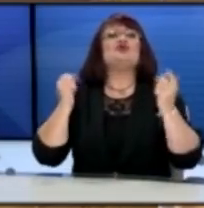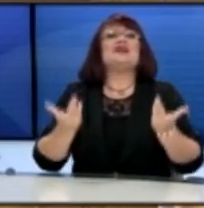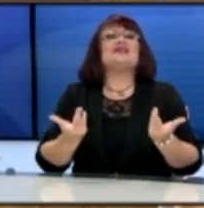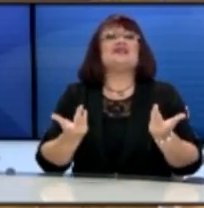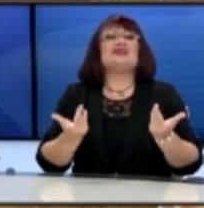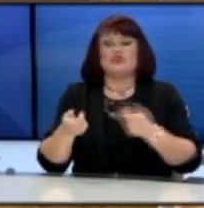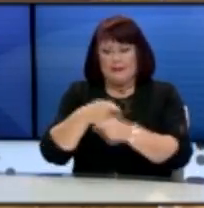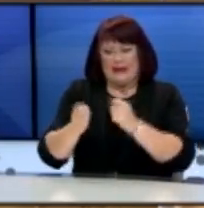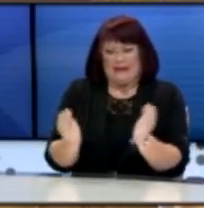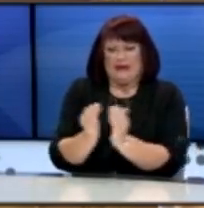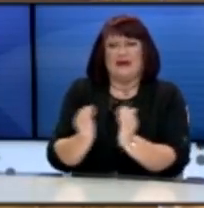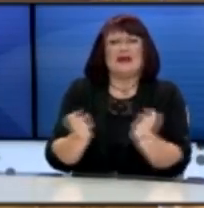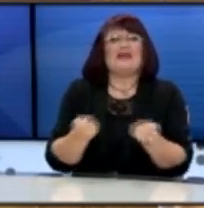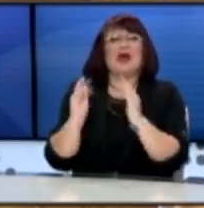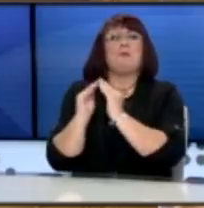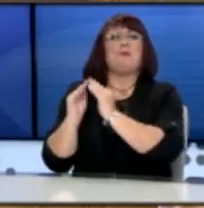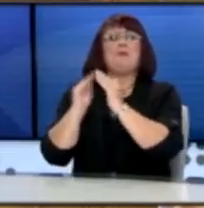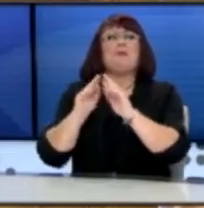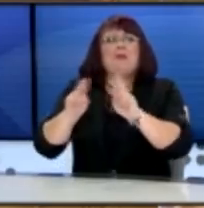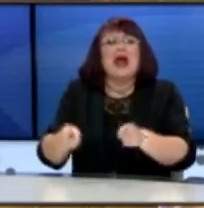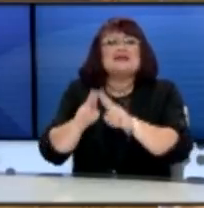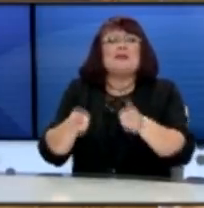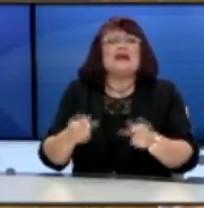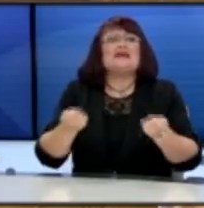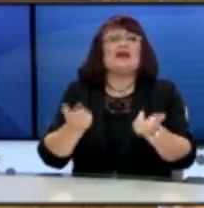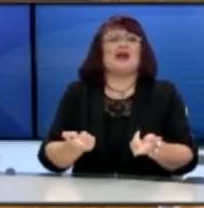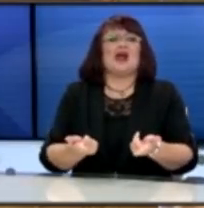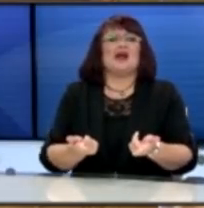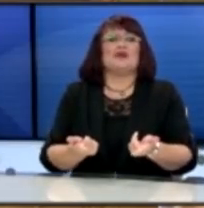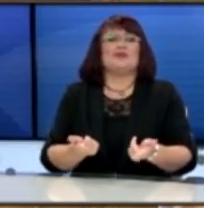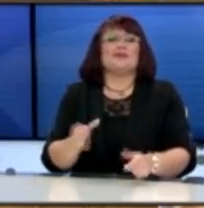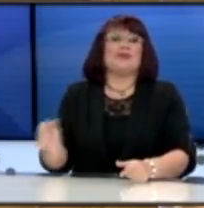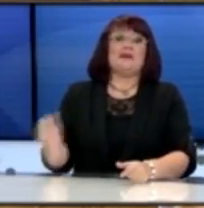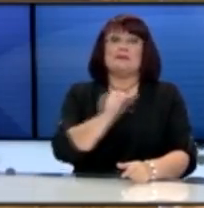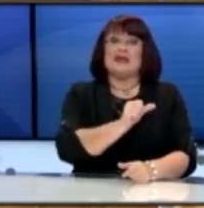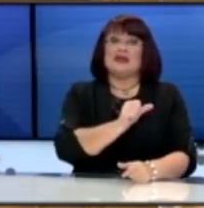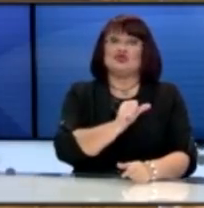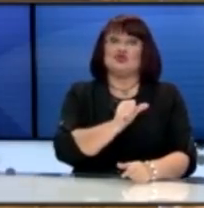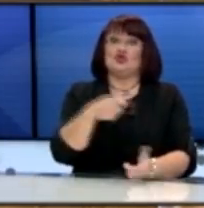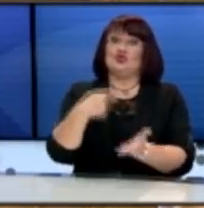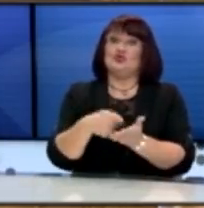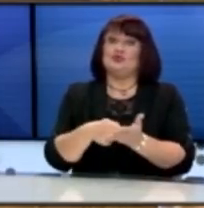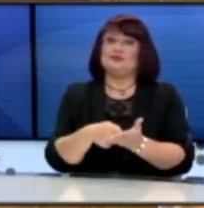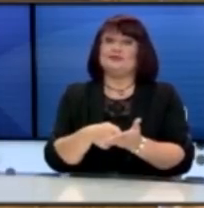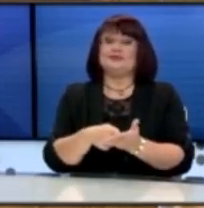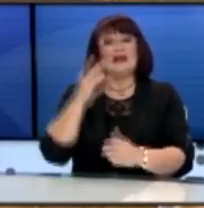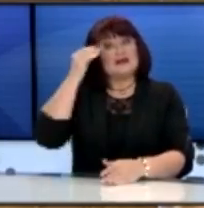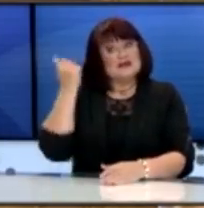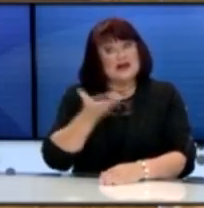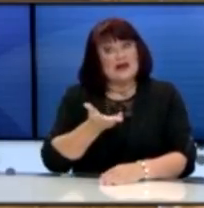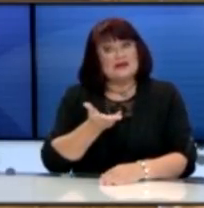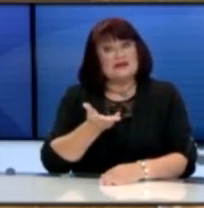αυτές οι μικρές επιχειρήσεις? Με το να μην επιτρέψουν, να μην επιστρέψουν την επιστρεπτέα καταβολή,